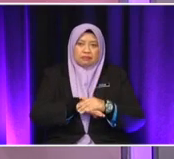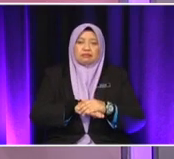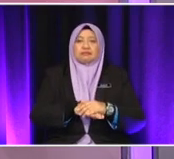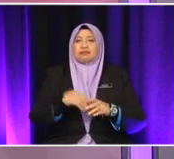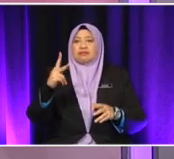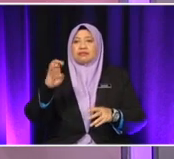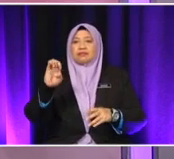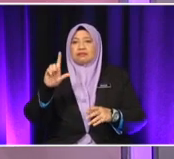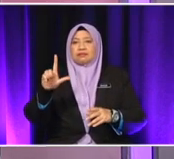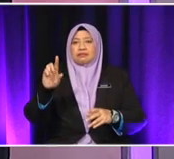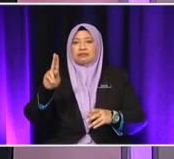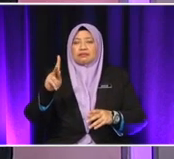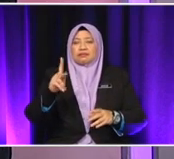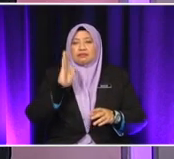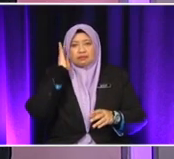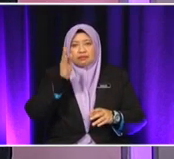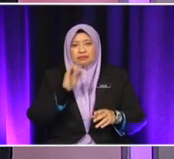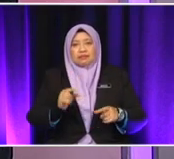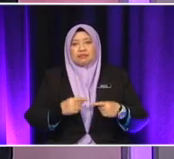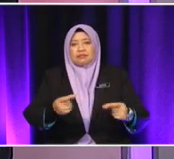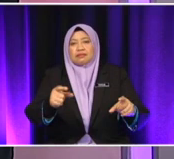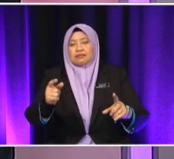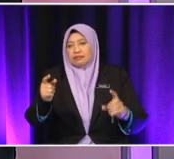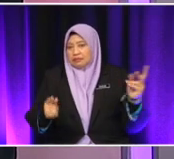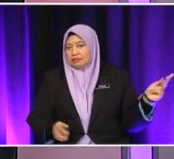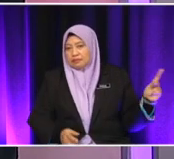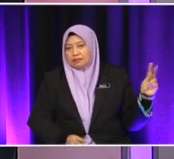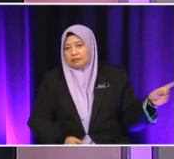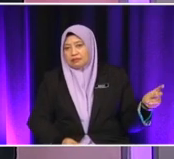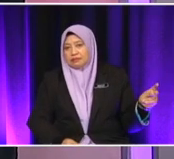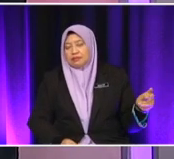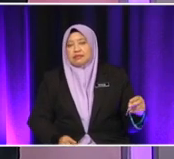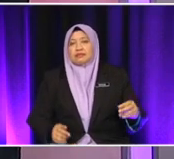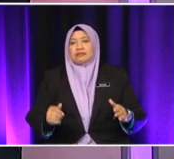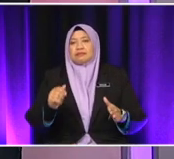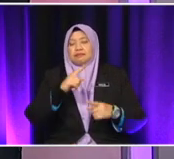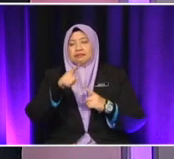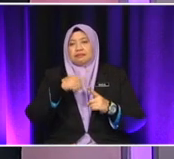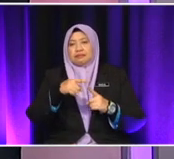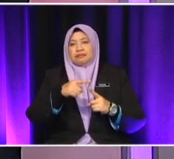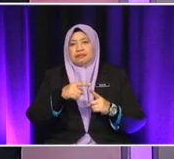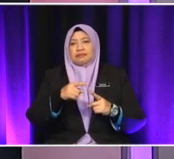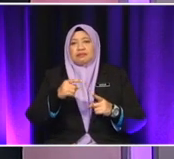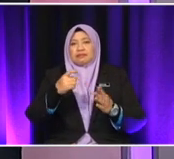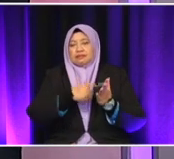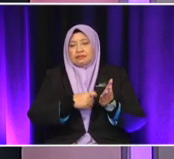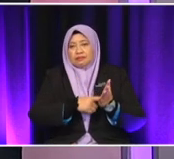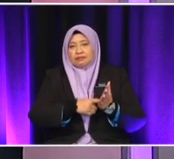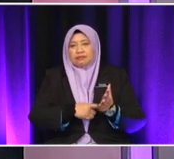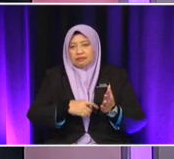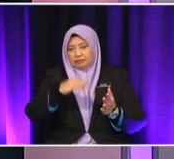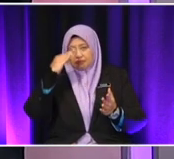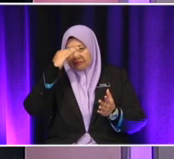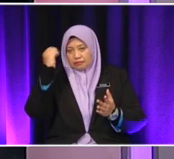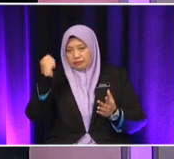ke kiri Sebaliknya apabila harga faktur pengeluaran jatuh suatu yang berlaku